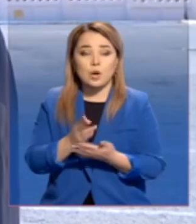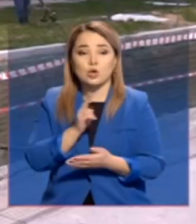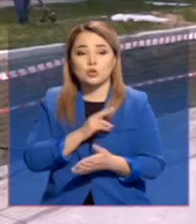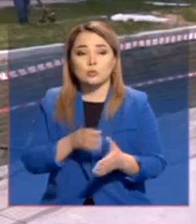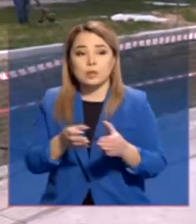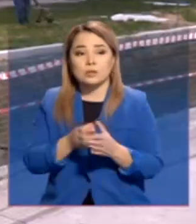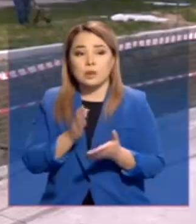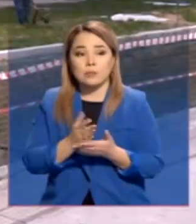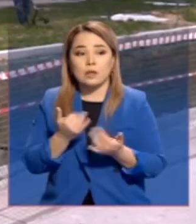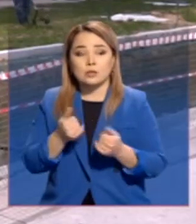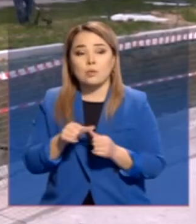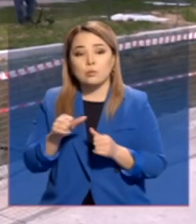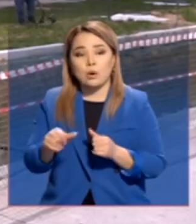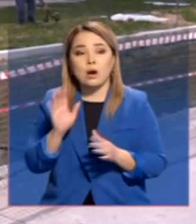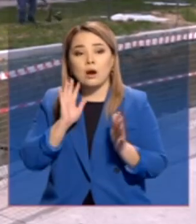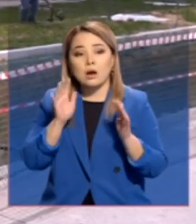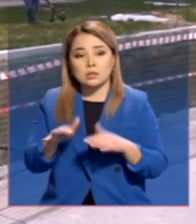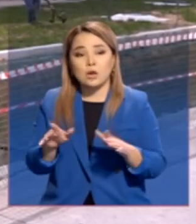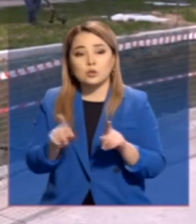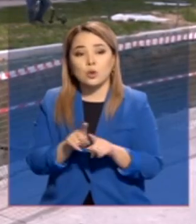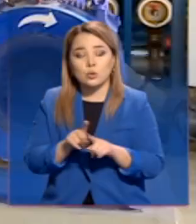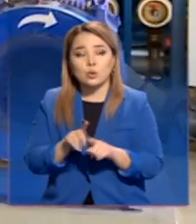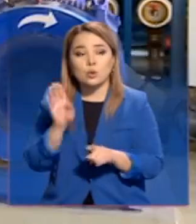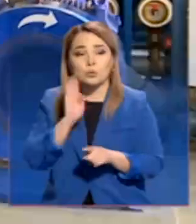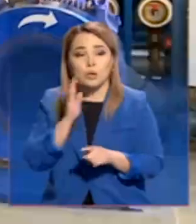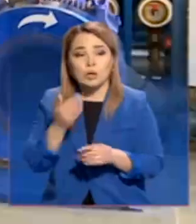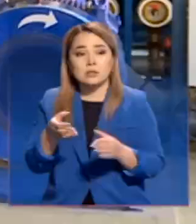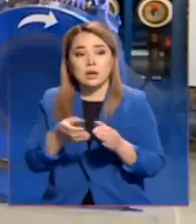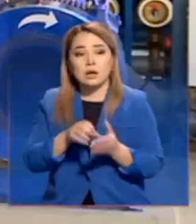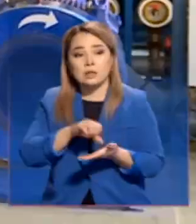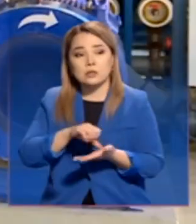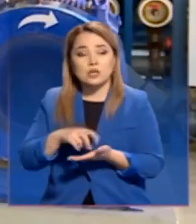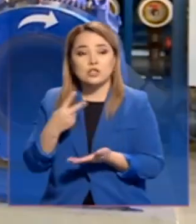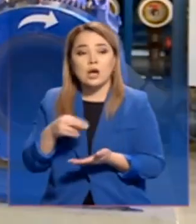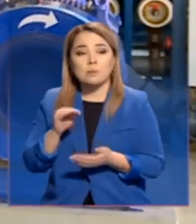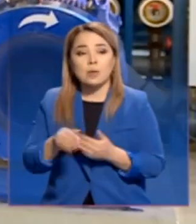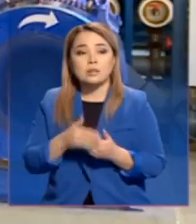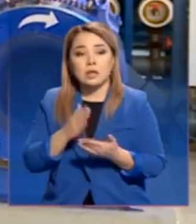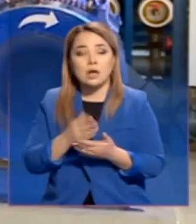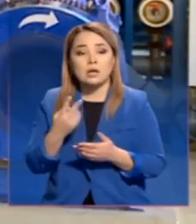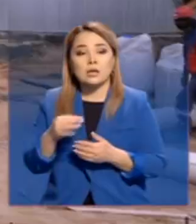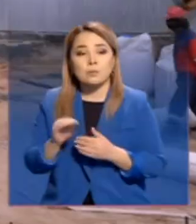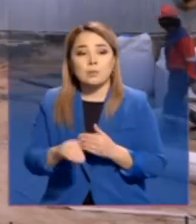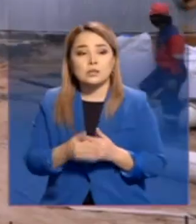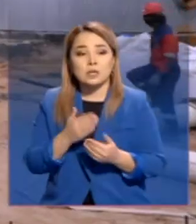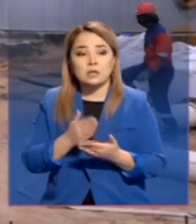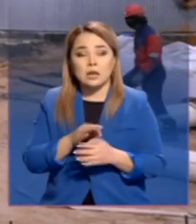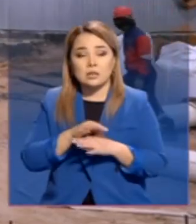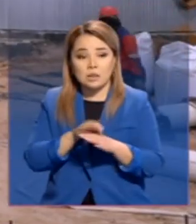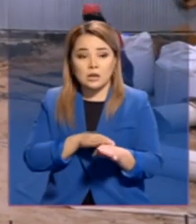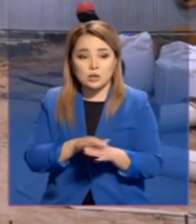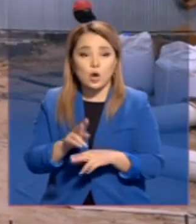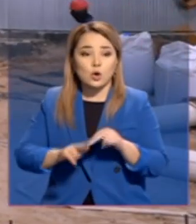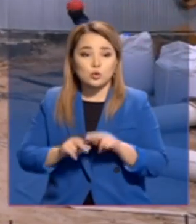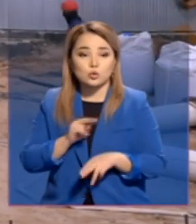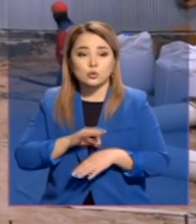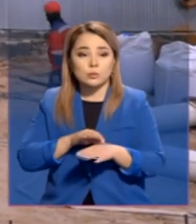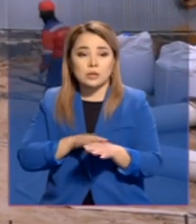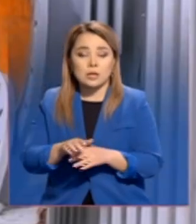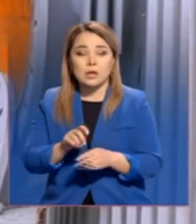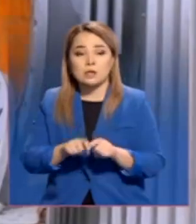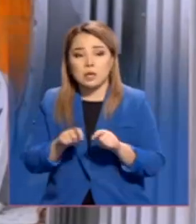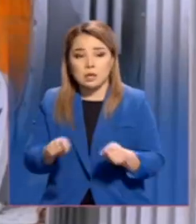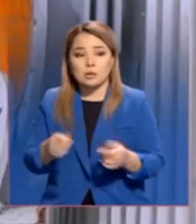тобына. Одан бөлек Каспий су тұшыту зауытының қуаты 20 мың текше метрден 40 мыңға жеткізілмек. Қазір соның құрылыс жұмыстары жүріп